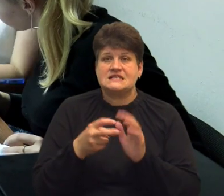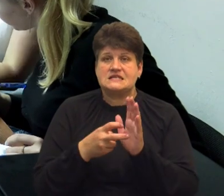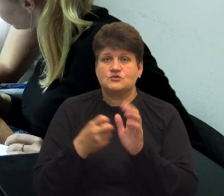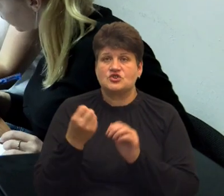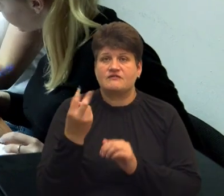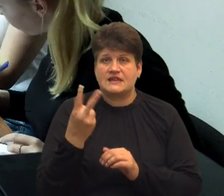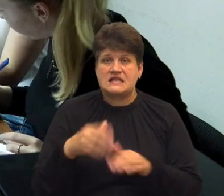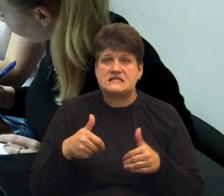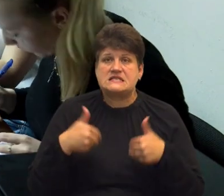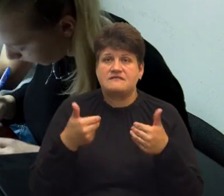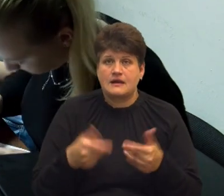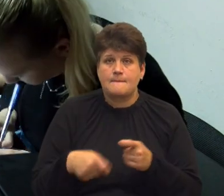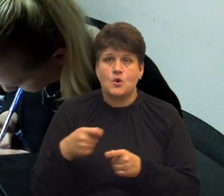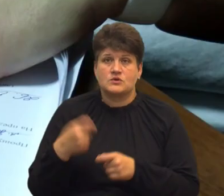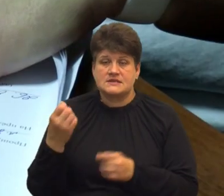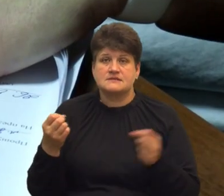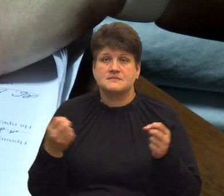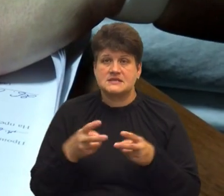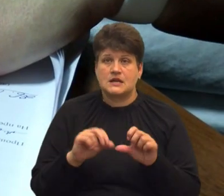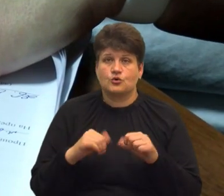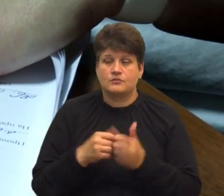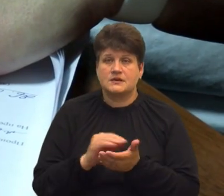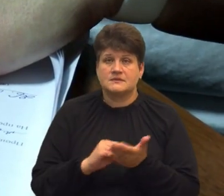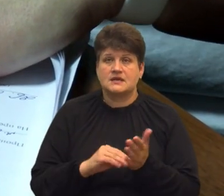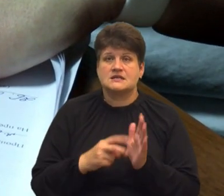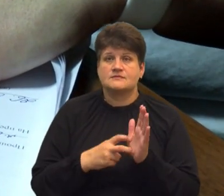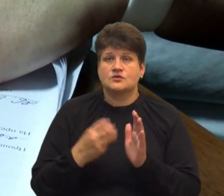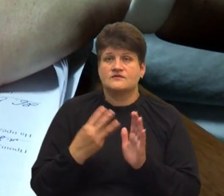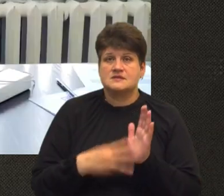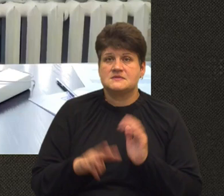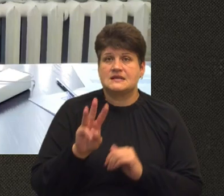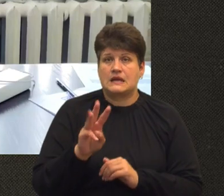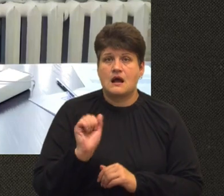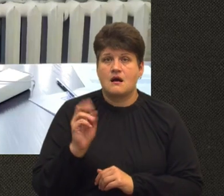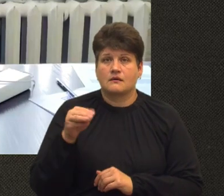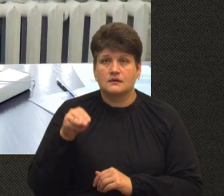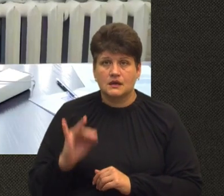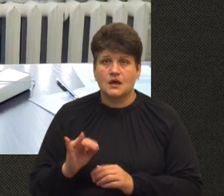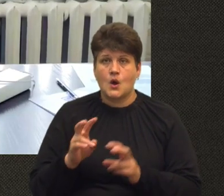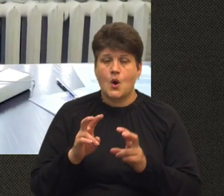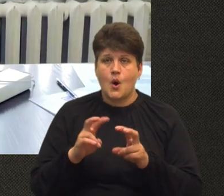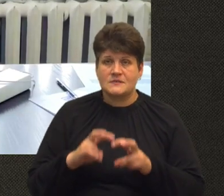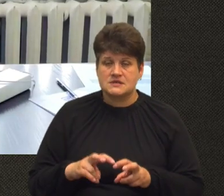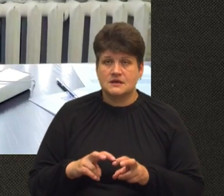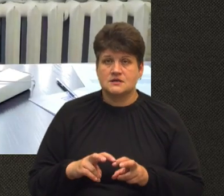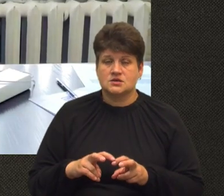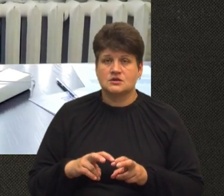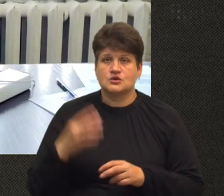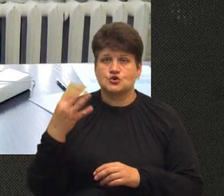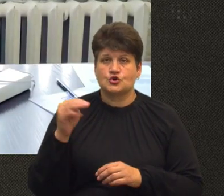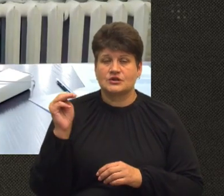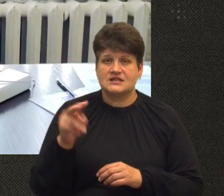пошкодження спеціальна комісія склала 783 акти обстежень пошкоджена або зірвано